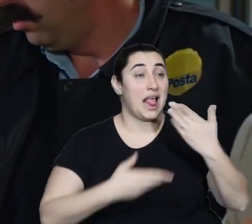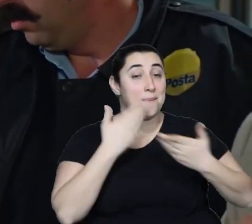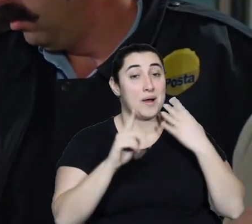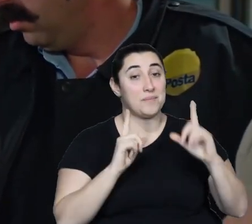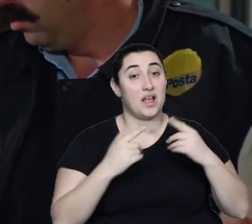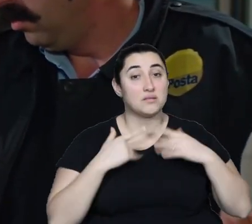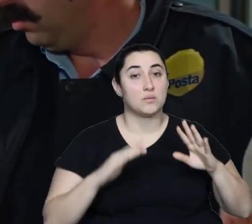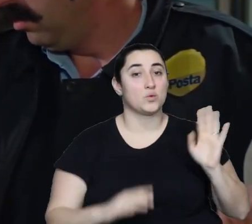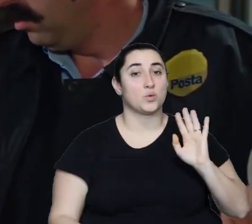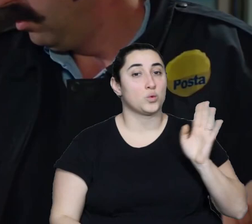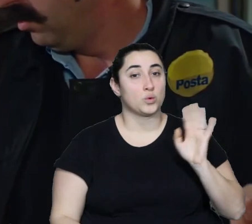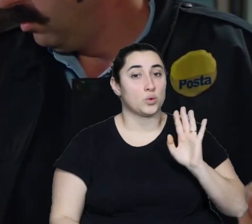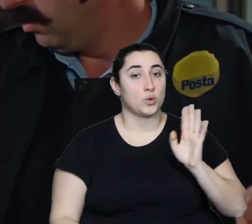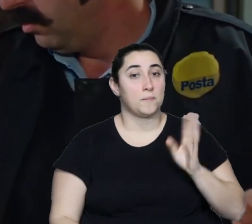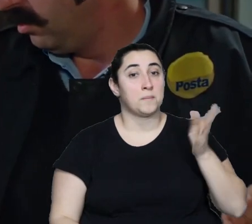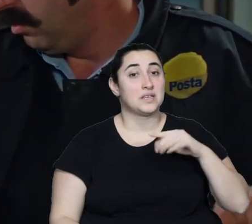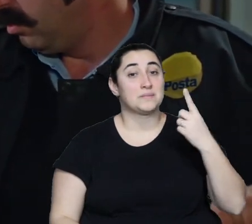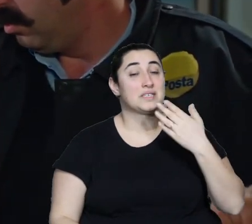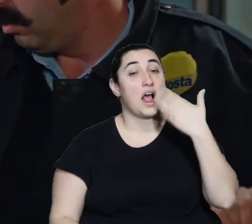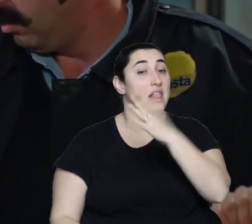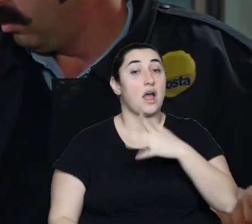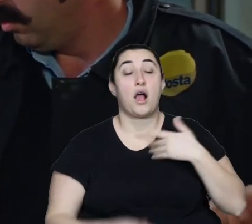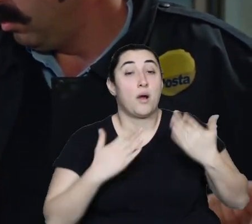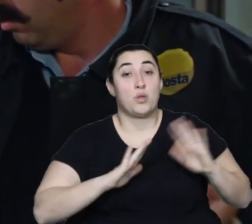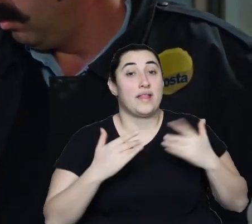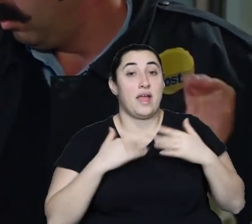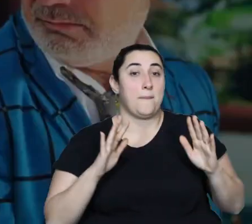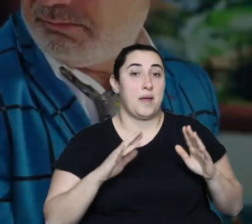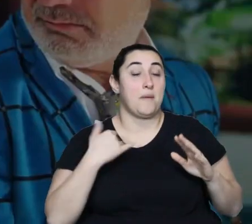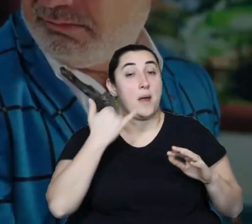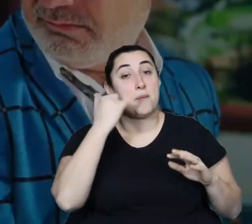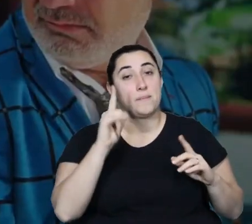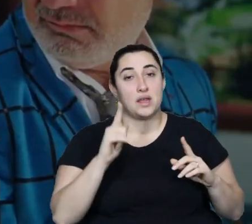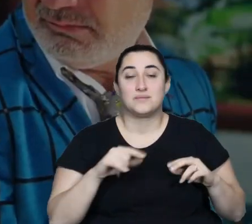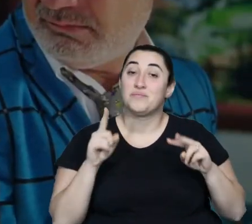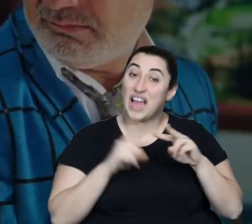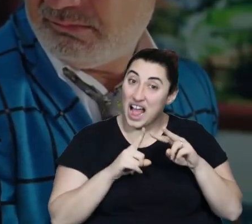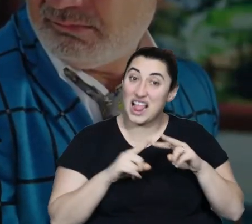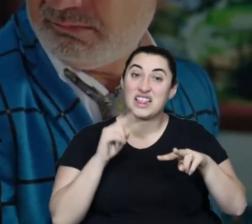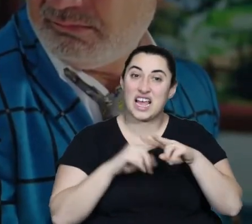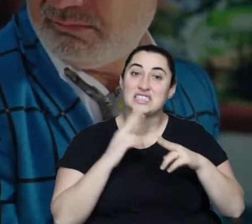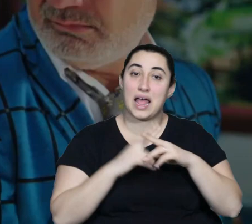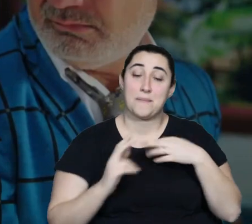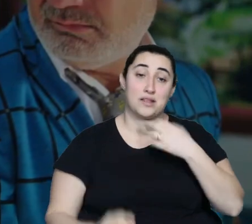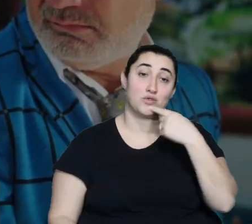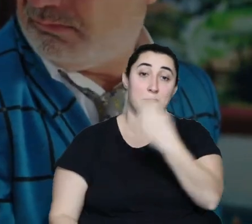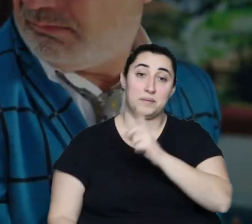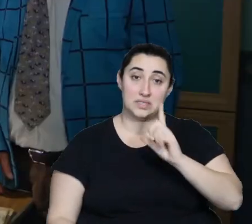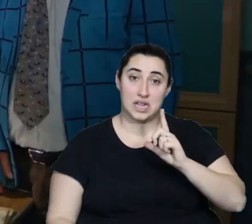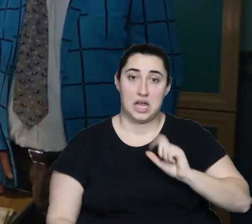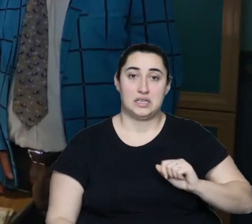vermem lazım ama yok. Yok yok, başka birinden duymalarını ben hayatta tahammül edemem. Aramam lazım. Nalan'la Kezban'a hemen duyurmamız